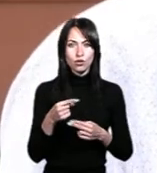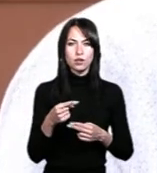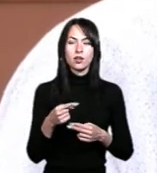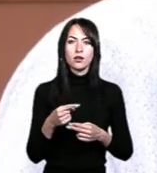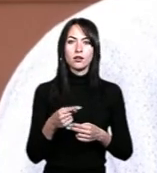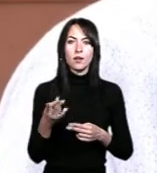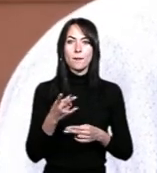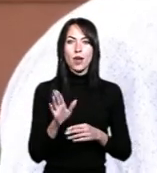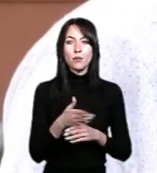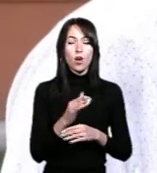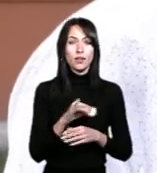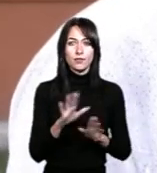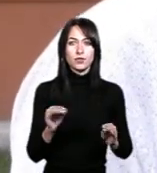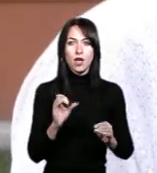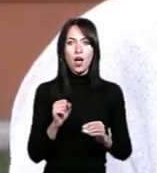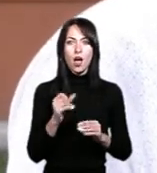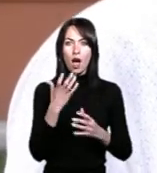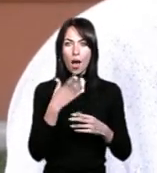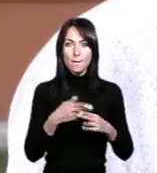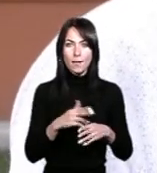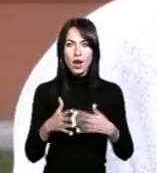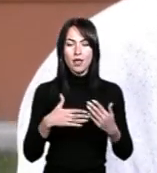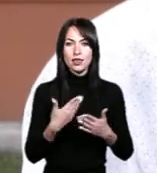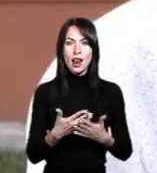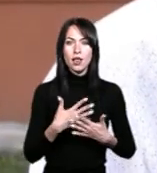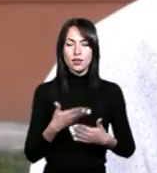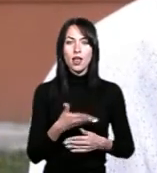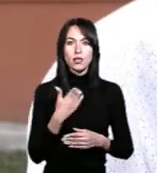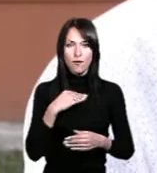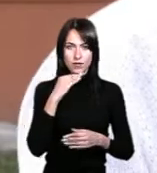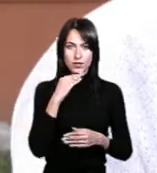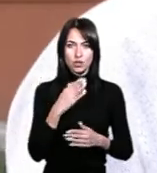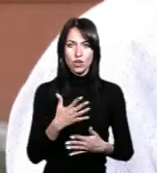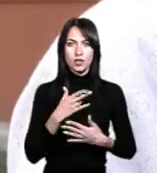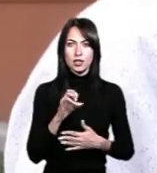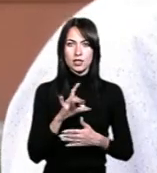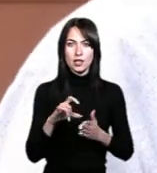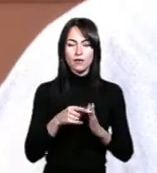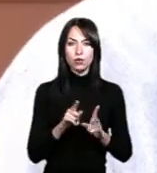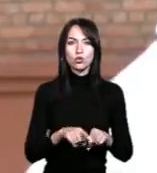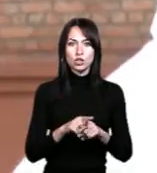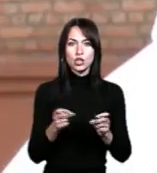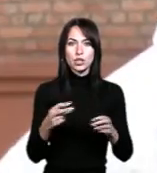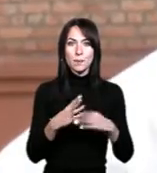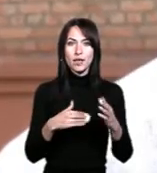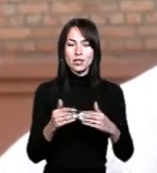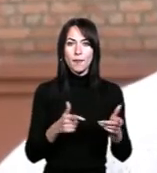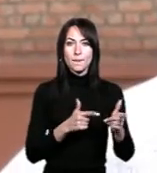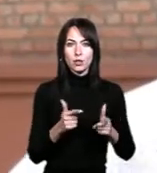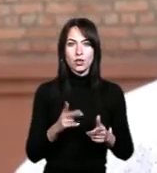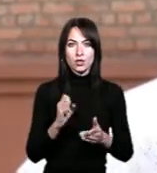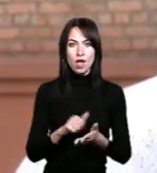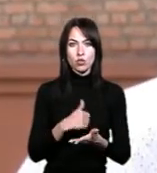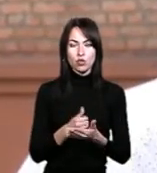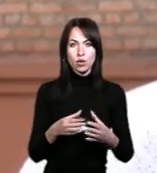маємо усунути. Та й все. Апаратів для дихання нам вистачає, кисневих точок поки теж. Спеціалісти підготовлені. На чолі бригад